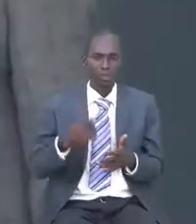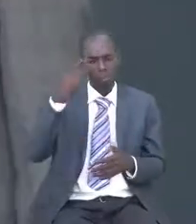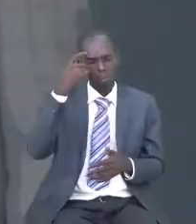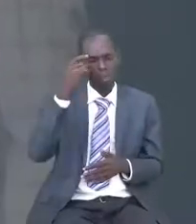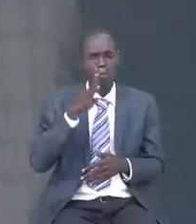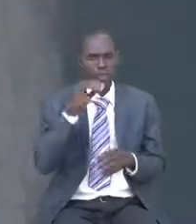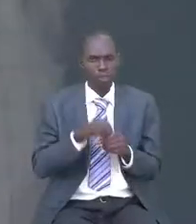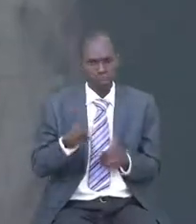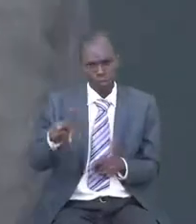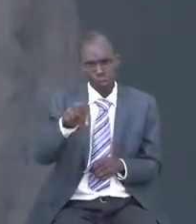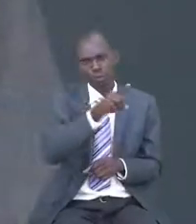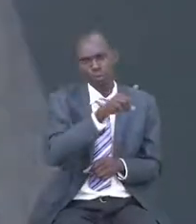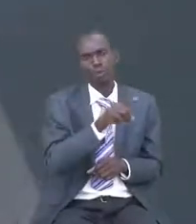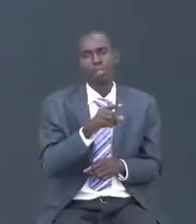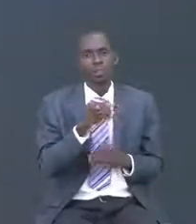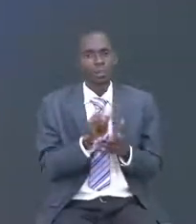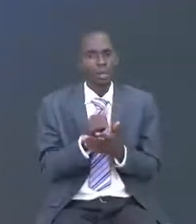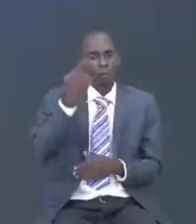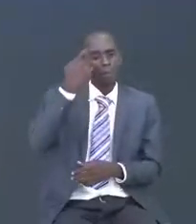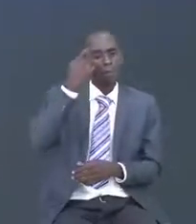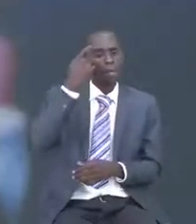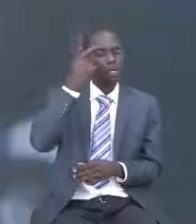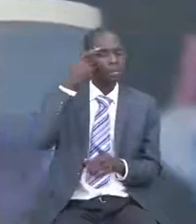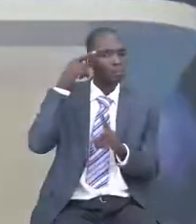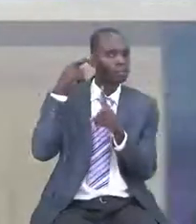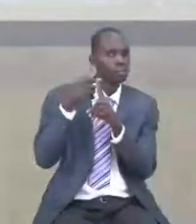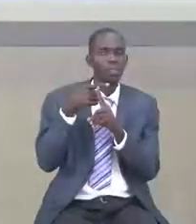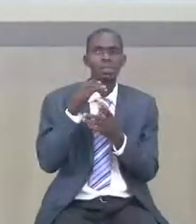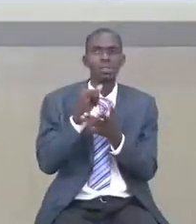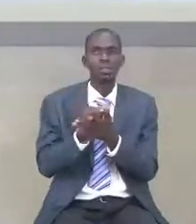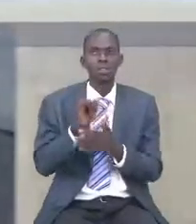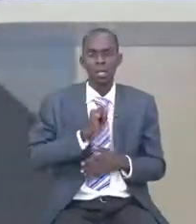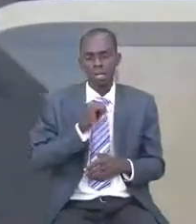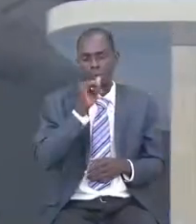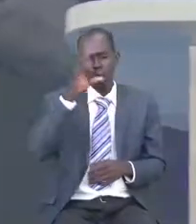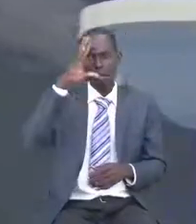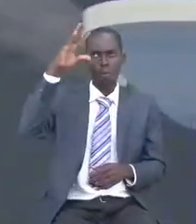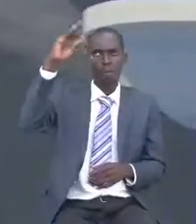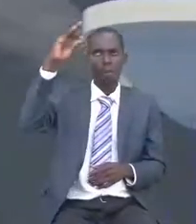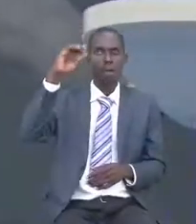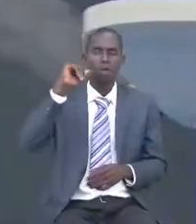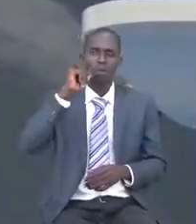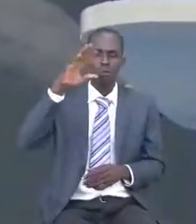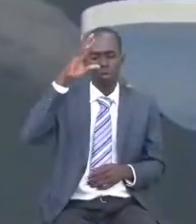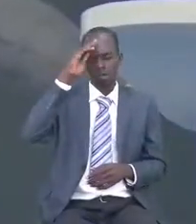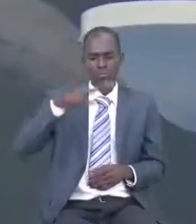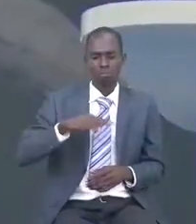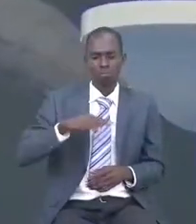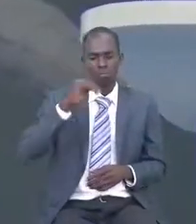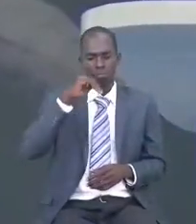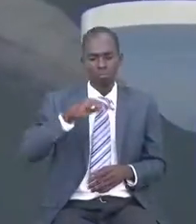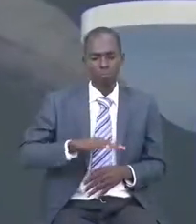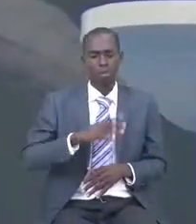l'état d'esprit qui dit « Je suis un garçon, je suis une fille, je suis un homme, je suis une femme d'objectif,